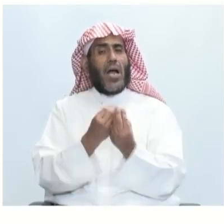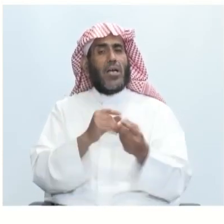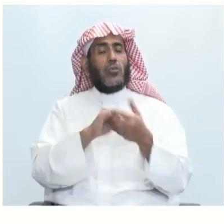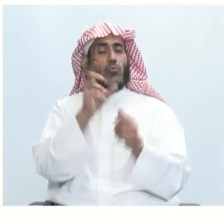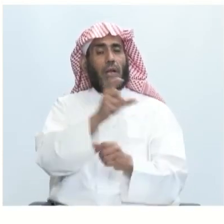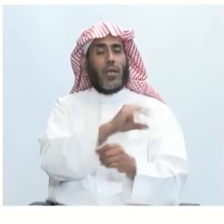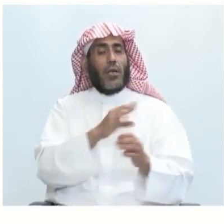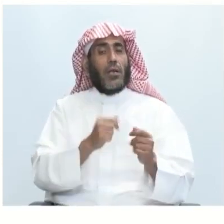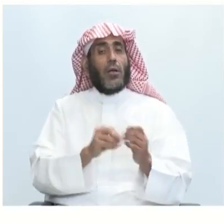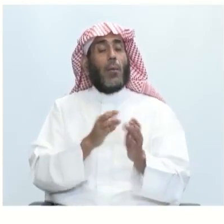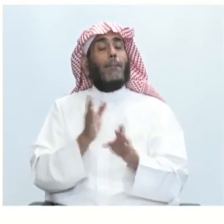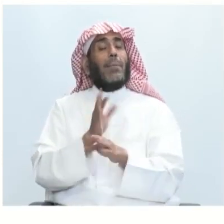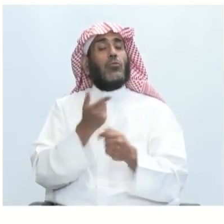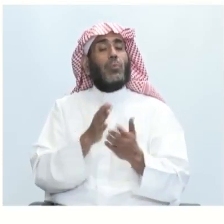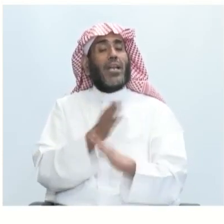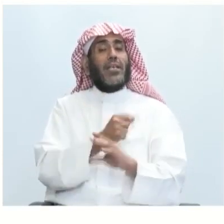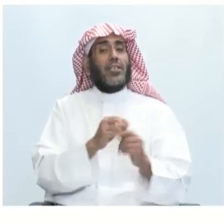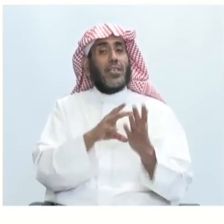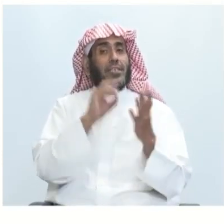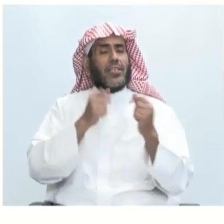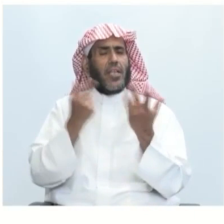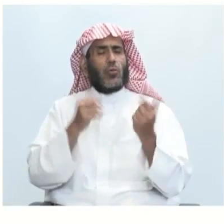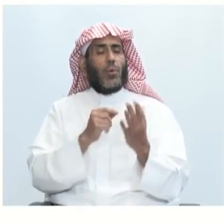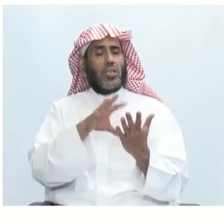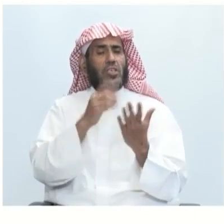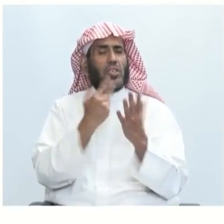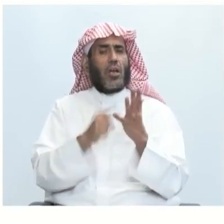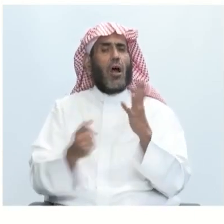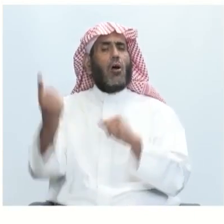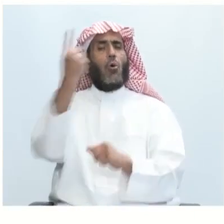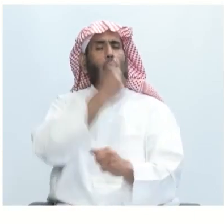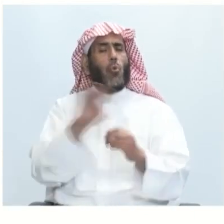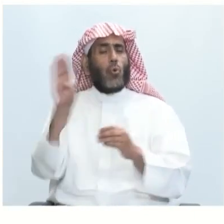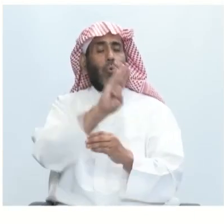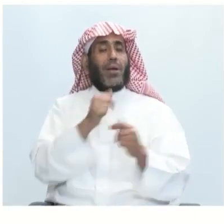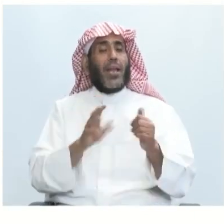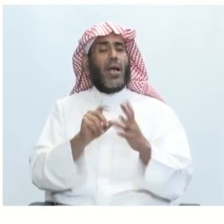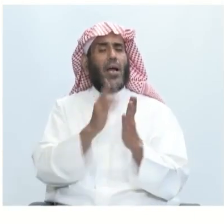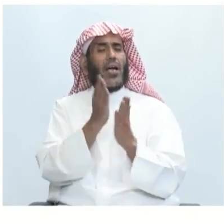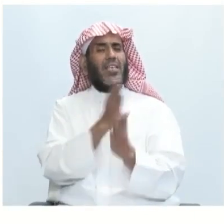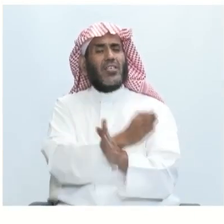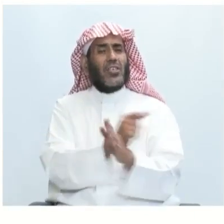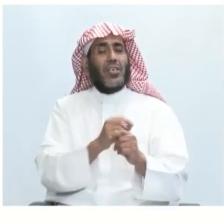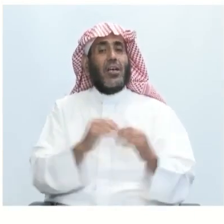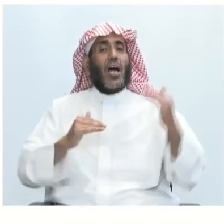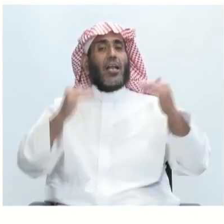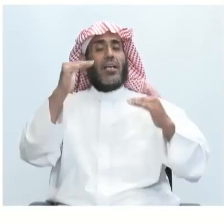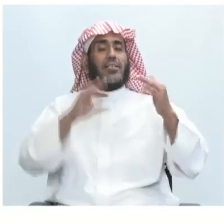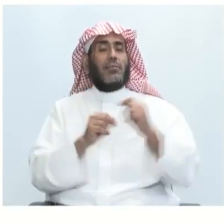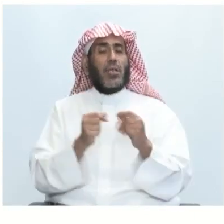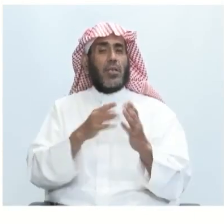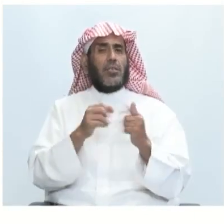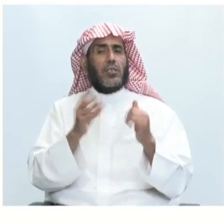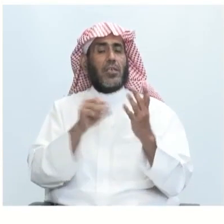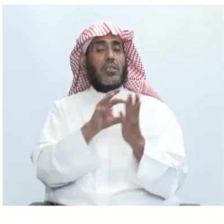لاحظ هنا منهج الاستنتاج وهنا منهج الاستقراء وهنا منهج القياس منهج الاستنتاج والاستقراء